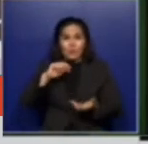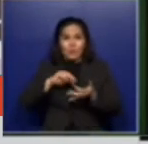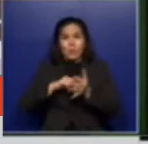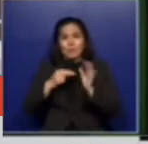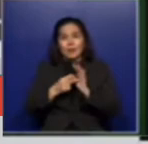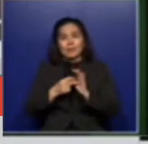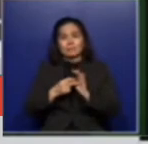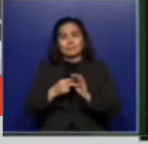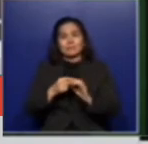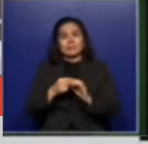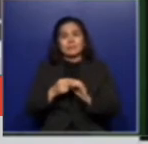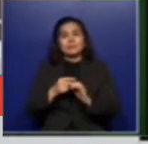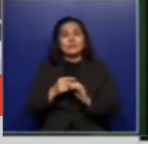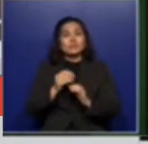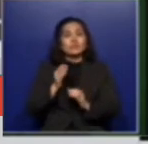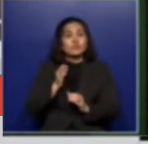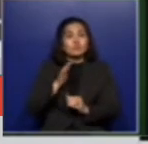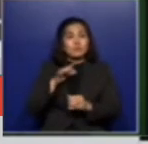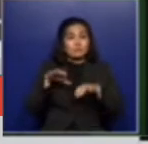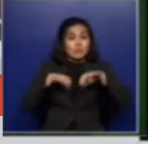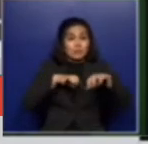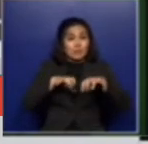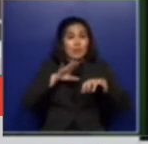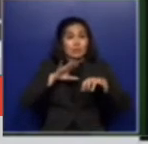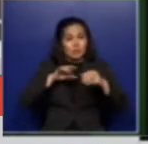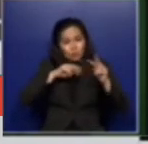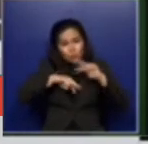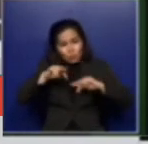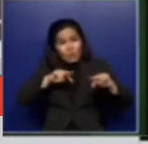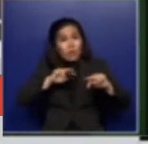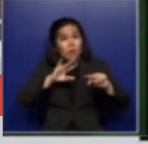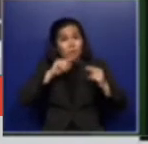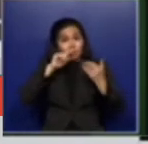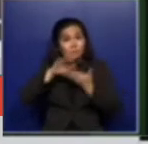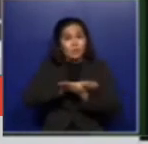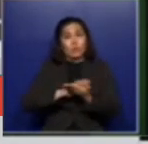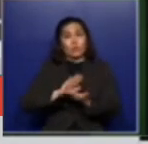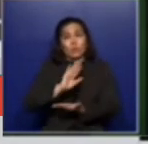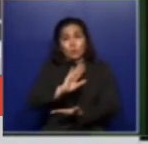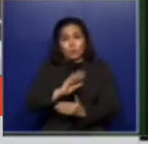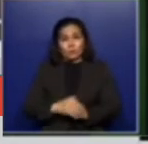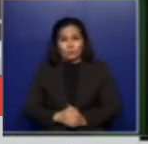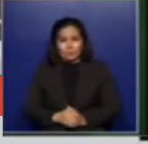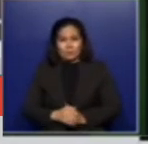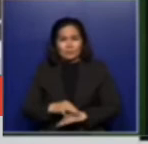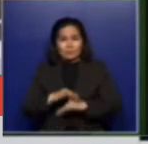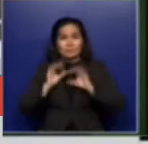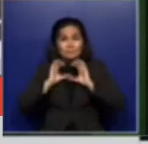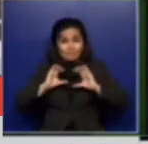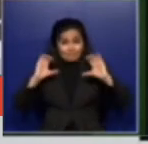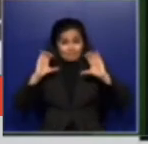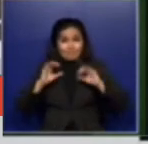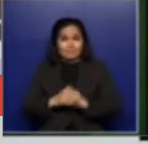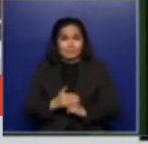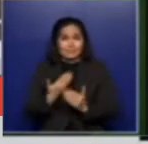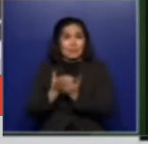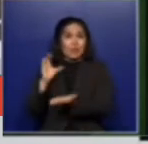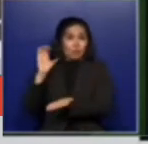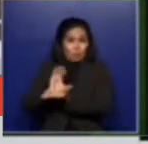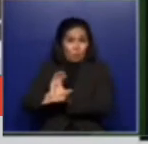องมือในการบริหารราชการของคนเป็นรัฐบาลนั่นก็คืองบประมา